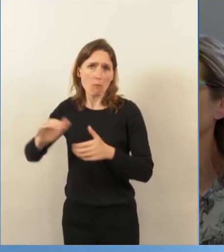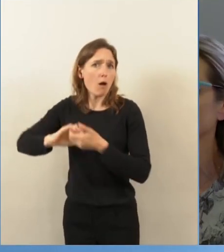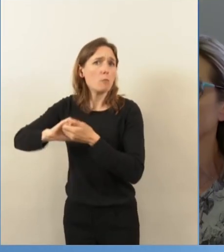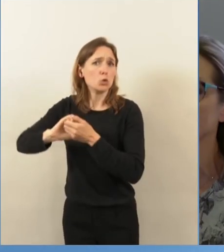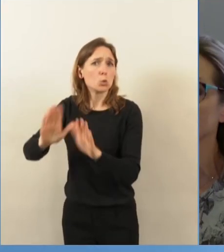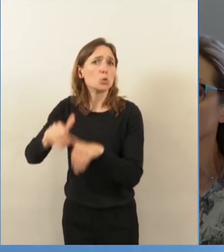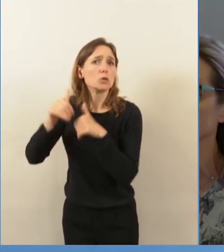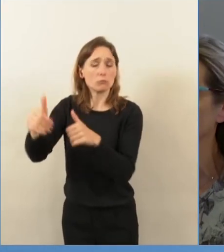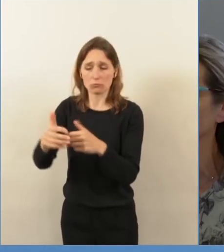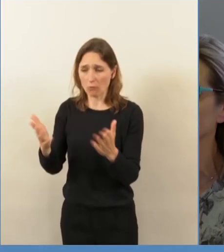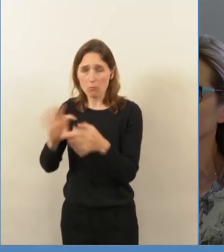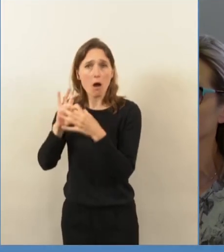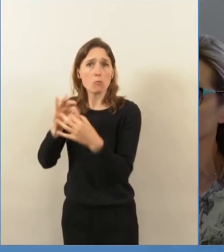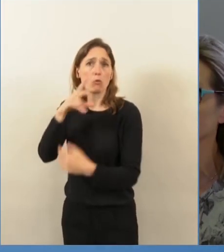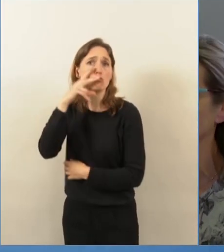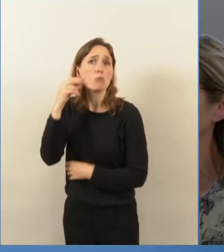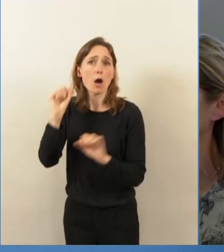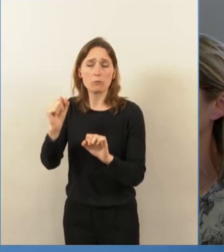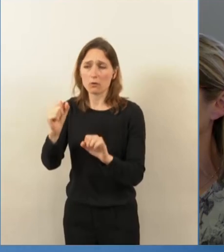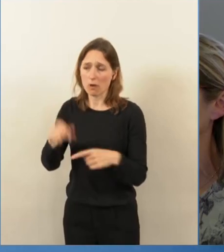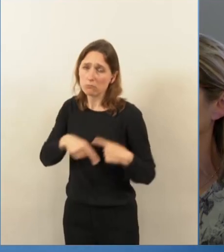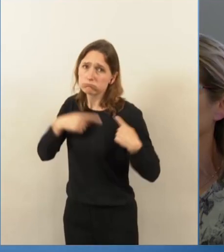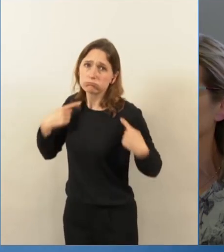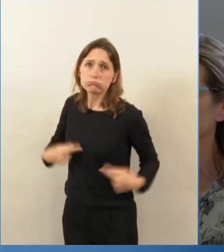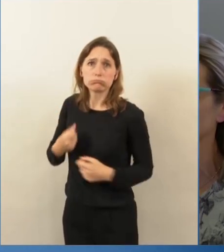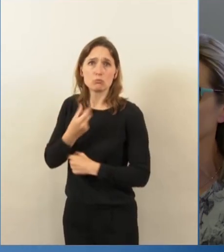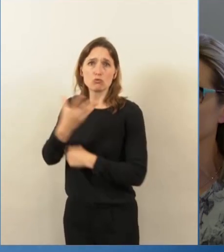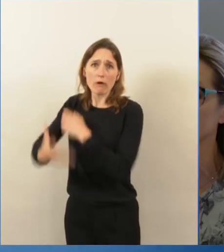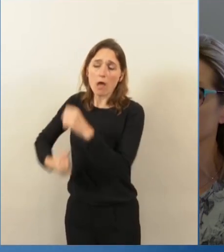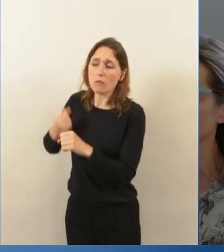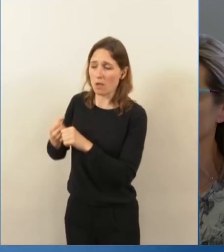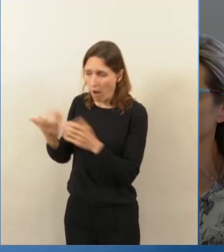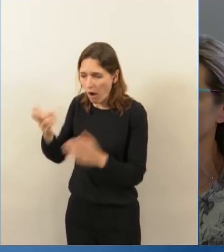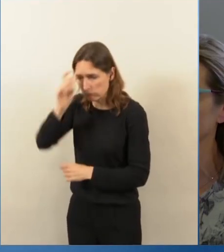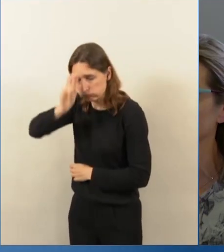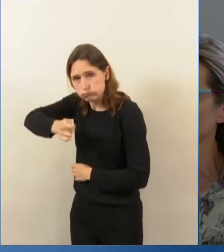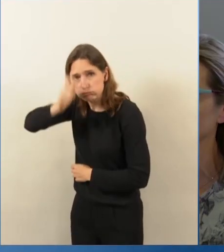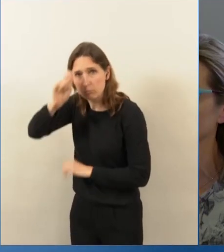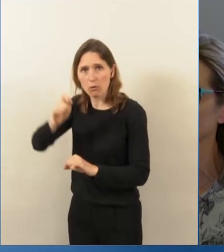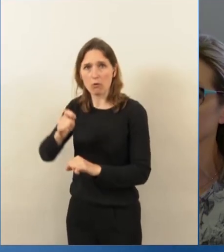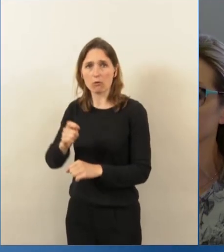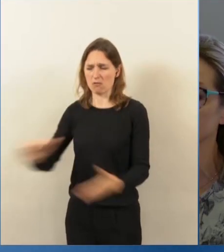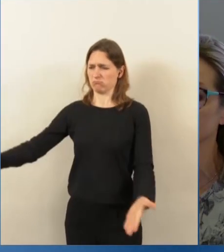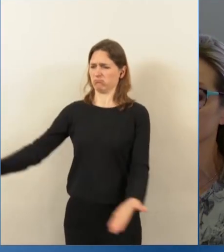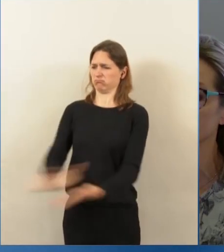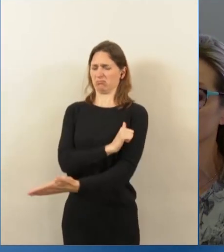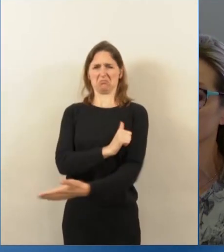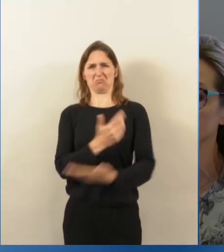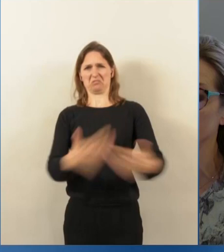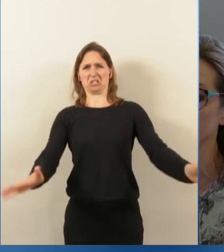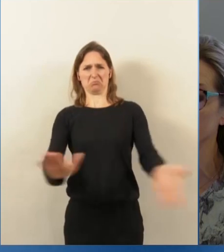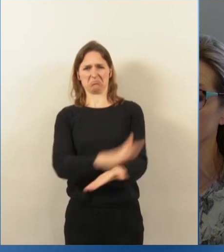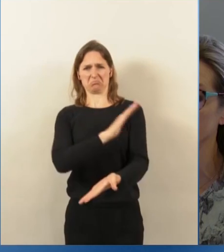dans les rapports compte tenu des années de générosité et d'action que nous néfasons jamais d'un trade plume